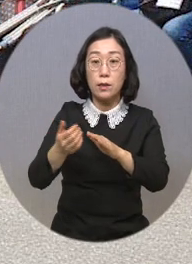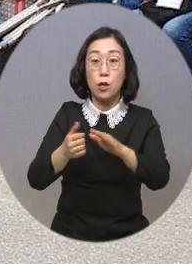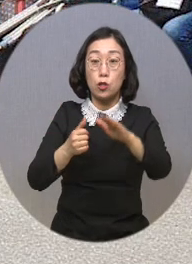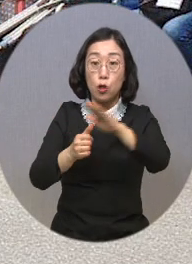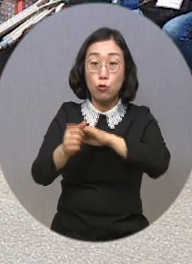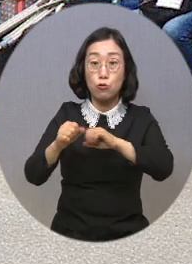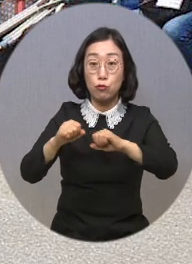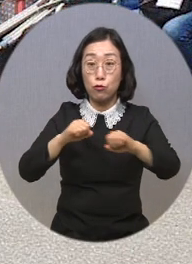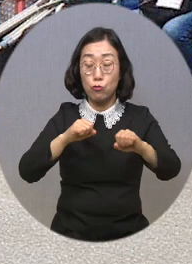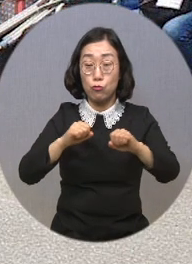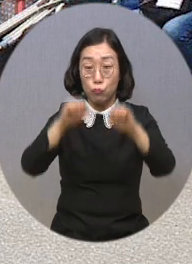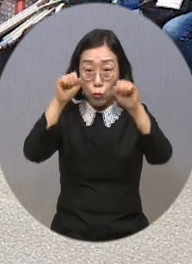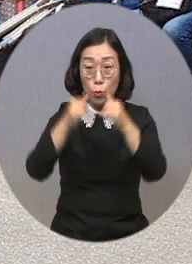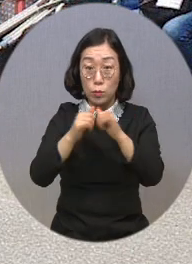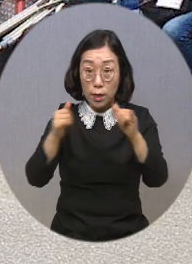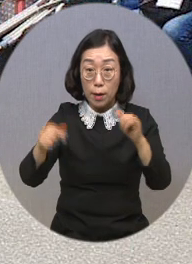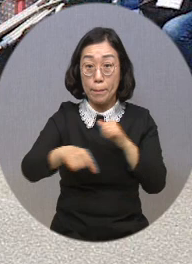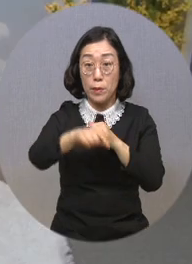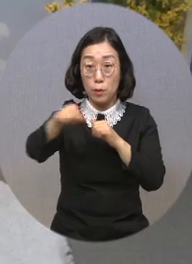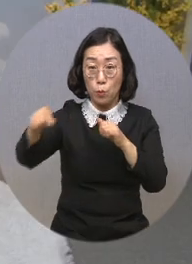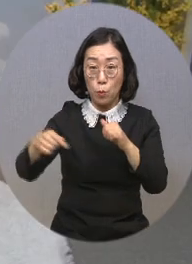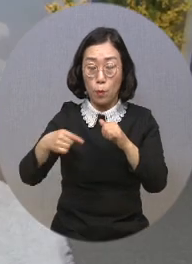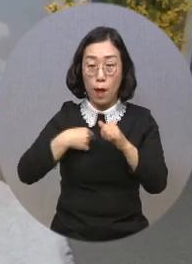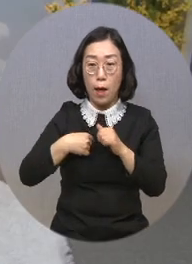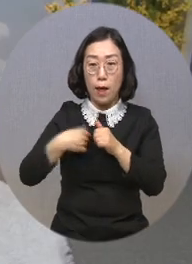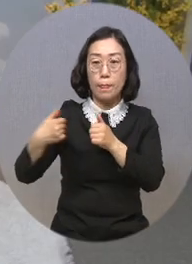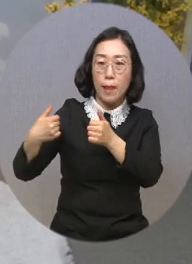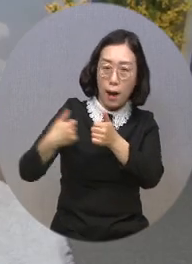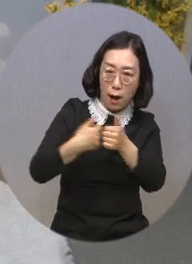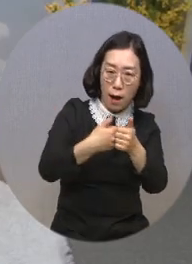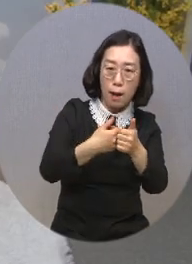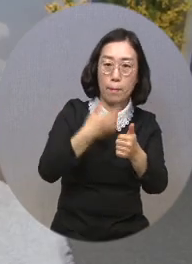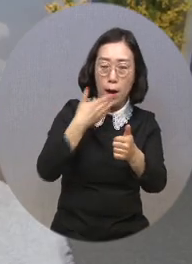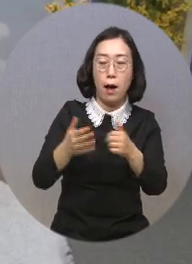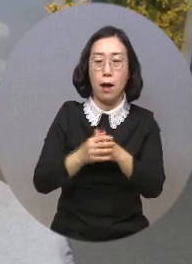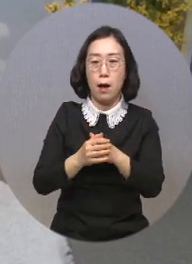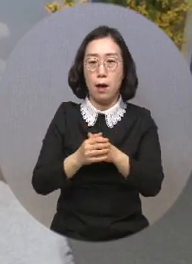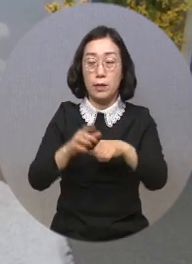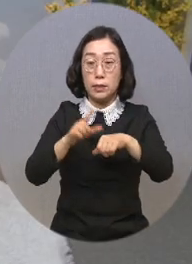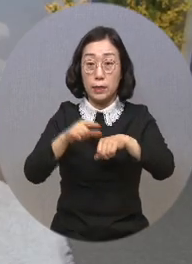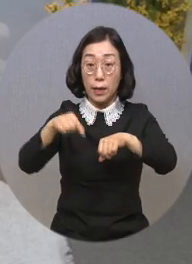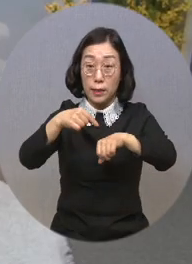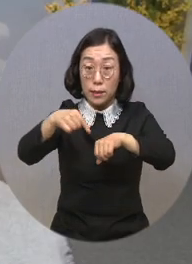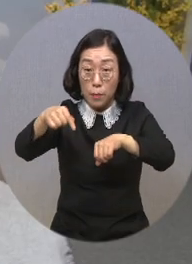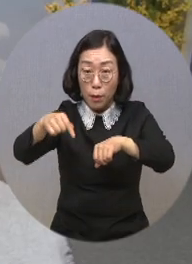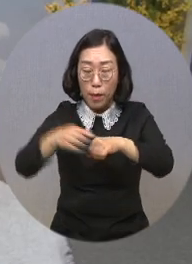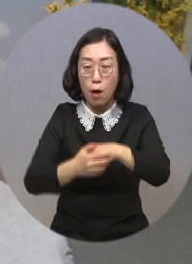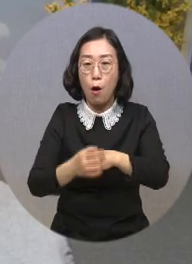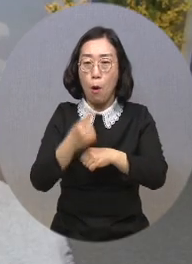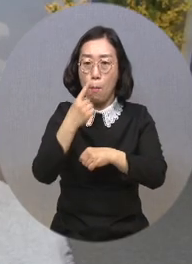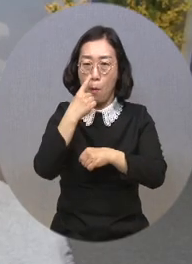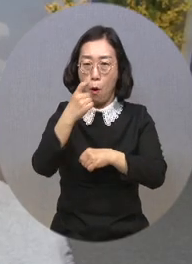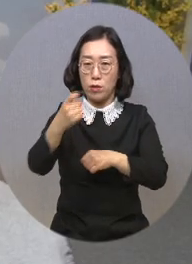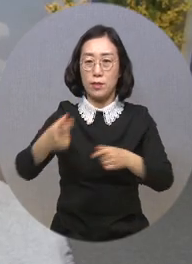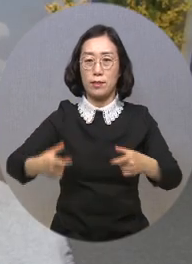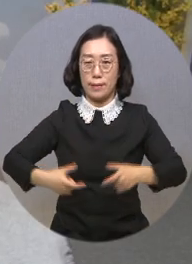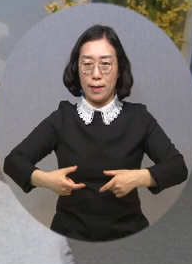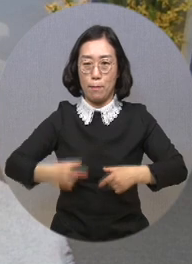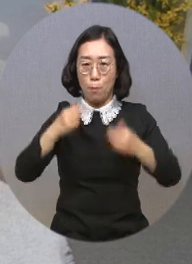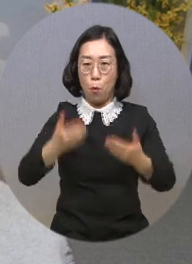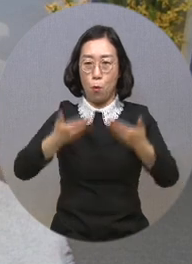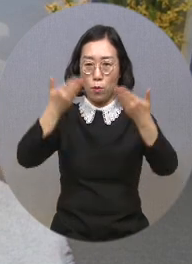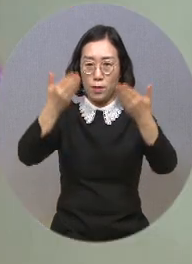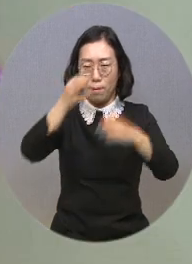하나씩 하나씩 회장을 따라가지 않겠어요? 네. 그러다 보면 시간이 흐르면 멋진 챔피언, 봉사의 달인 네.